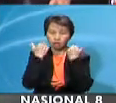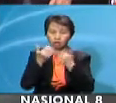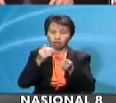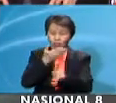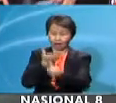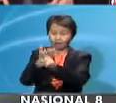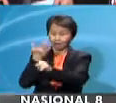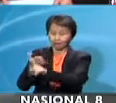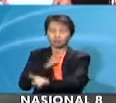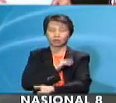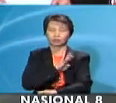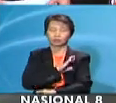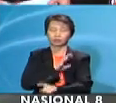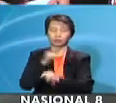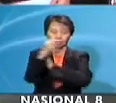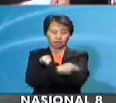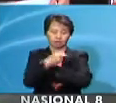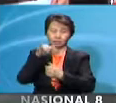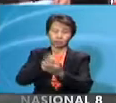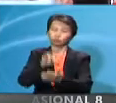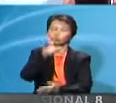pengguguran Menteri Besar di negeri terbabit.